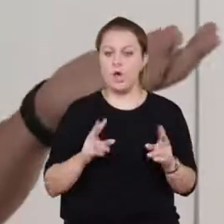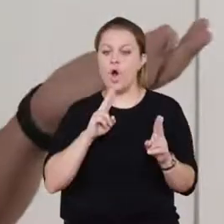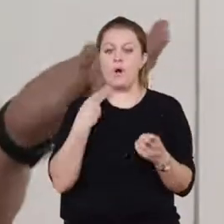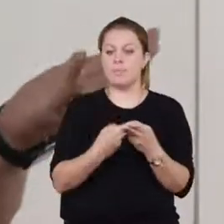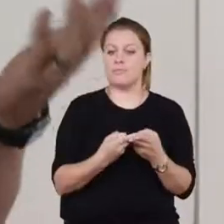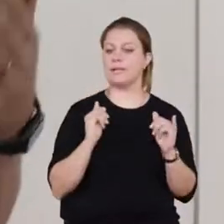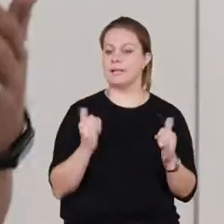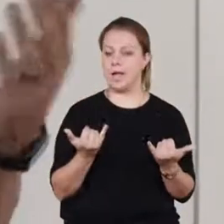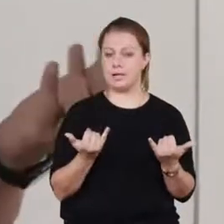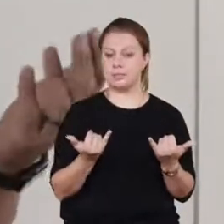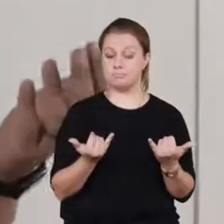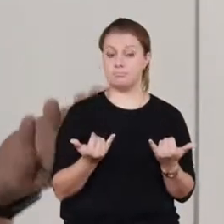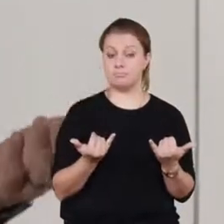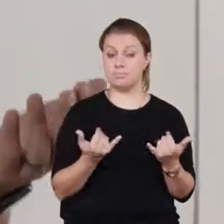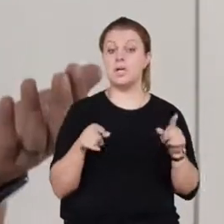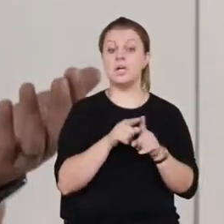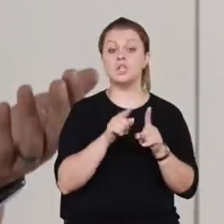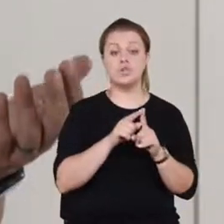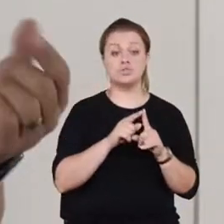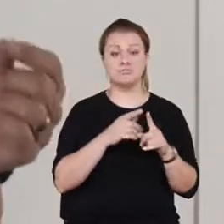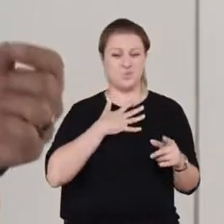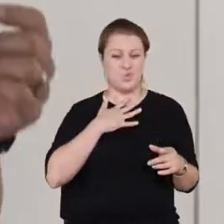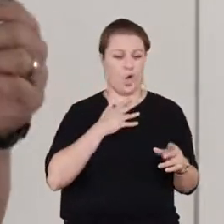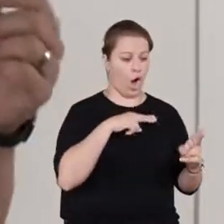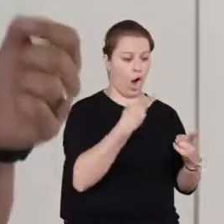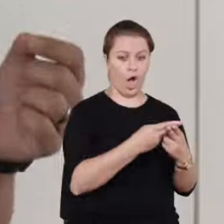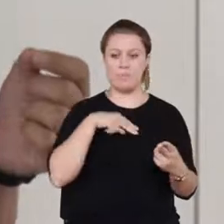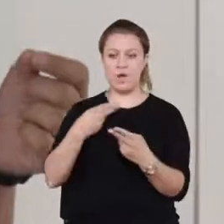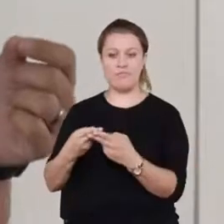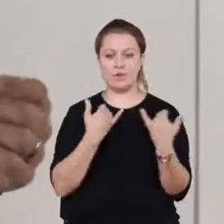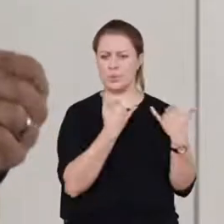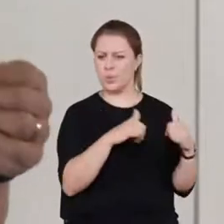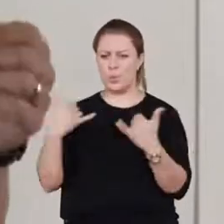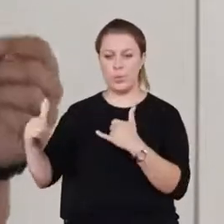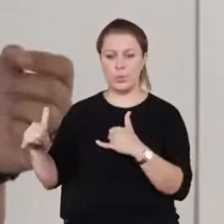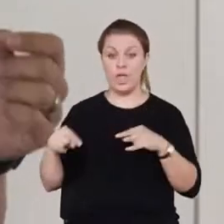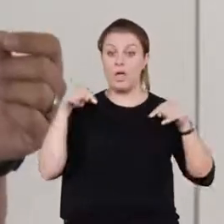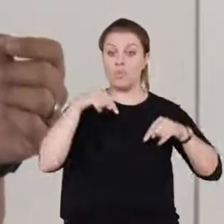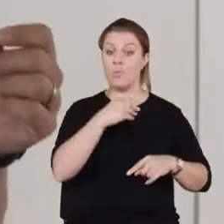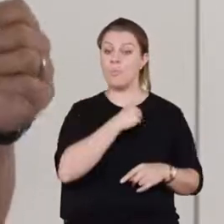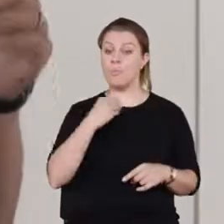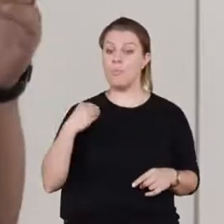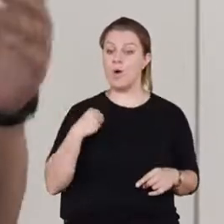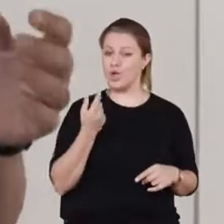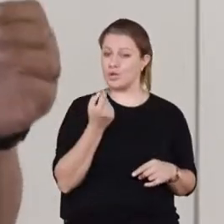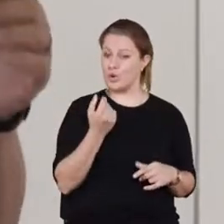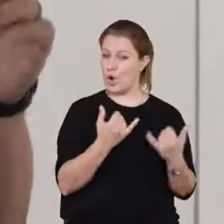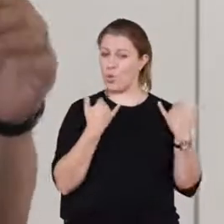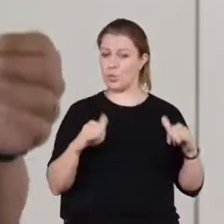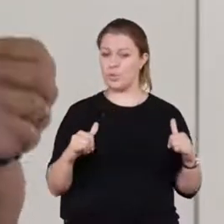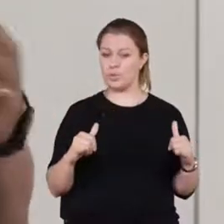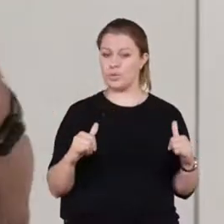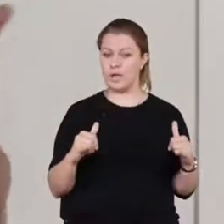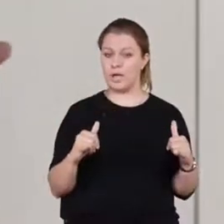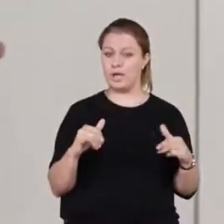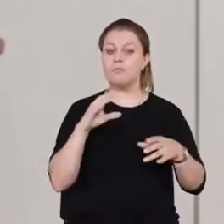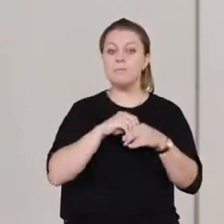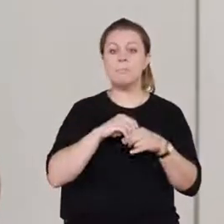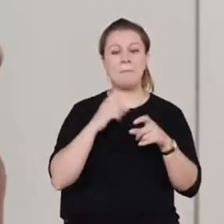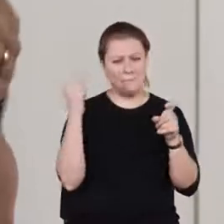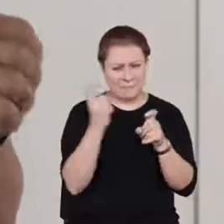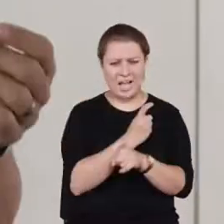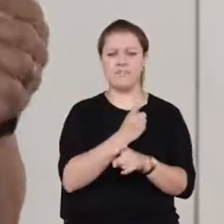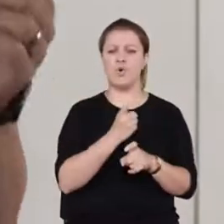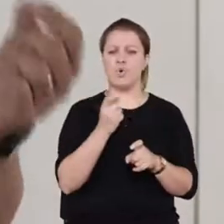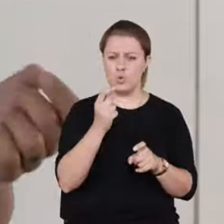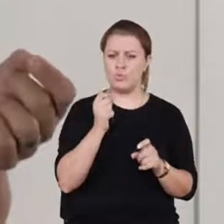i oczywiście, tak jak mówił Andrzej, odpowiedzi są różne i w Polsce one mają charakter szczególny ze względu, ja nie powiedziałbym, że na brak państwa, bo państwo oczywiście